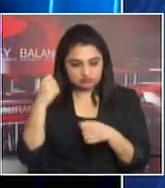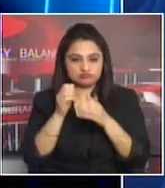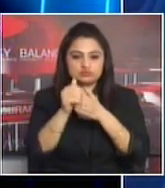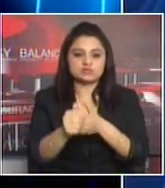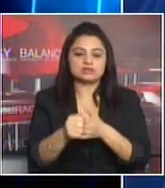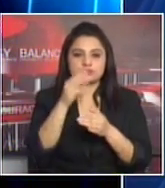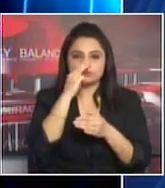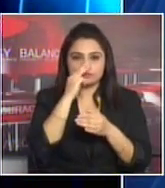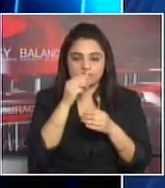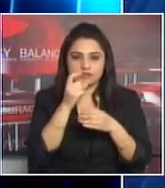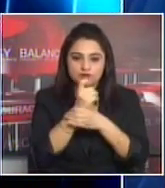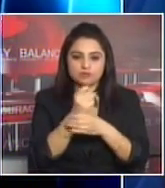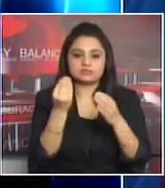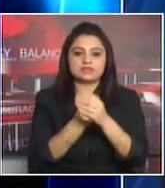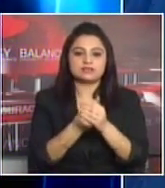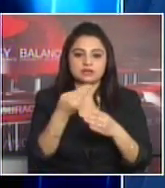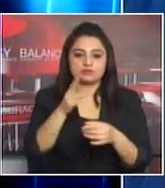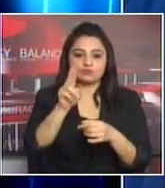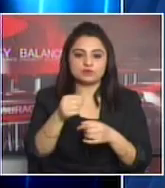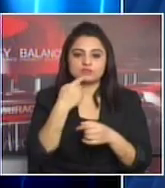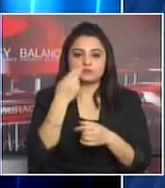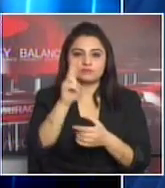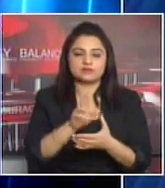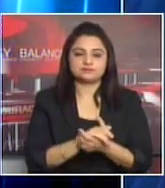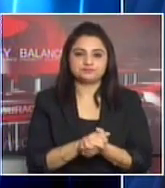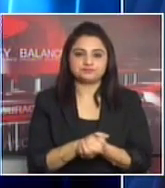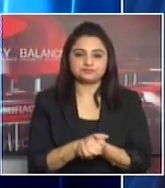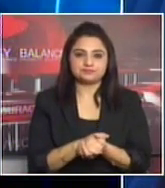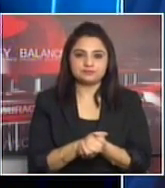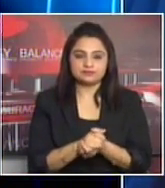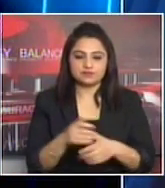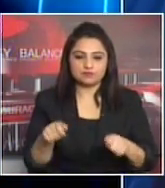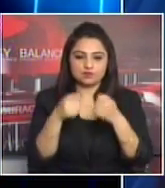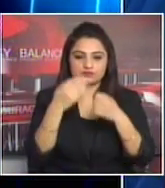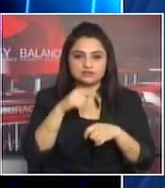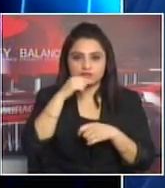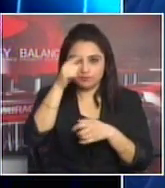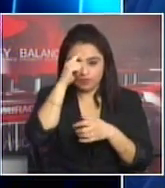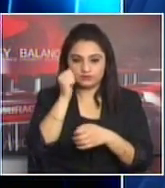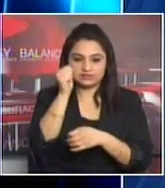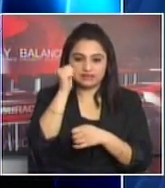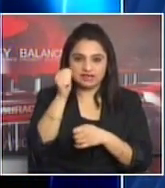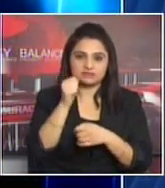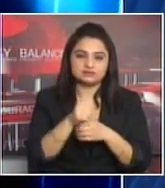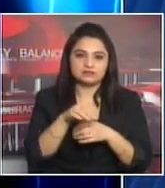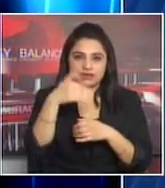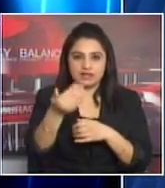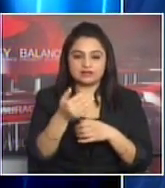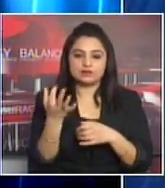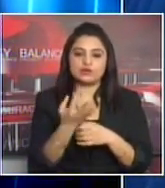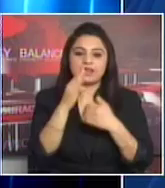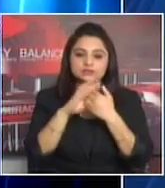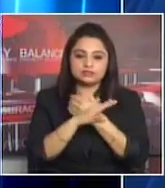नेतृत्वमा कम्युनिस्ट एकता हुनुपर्ने जिकिर गर्नुभयो। प्रचण्डले माओवादी क्रान्तिकारी आन्दोलनलाई